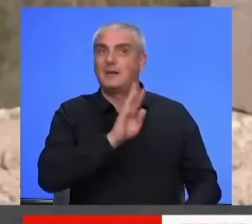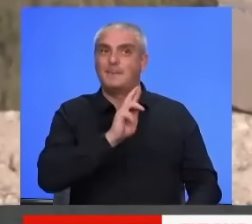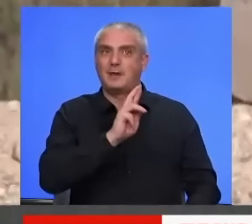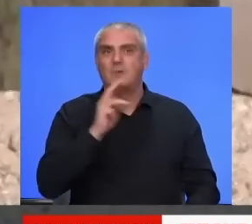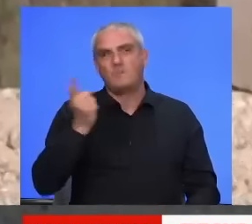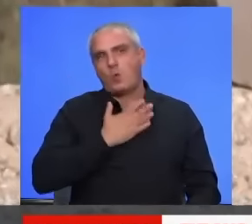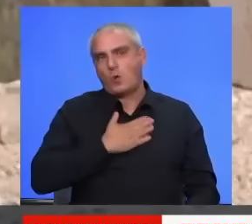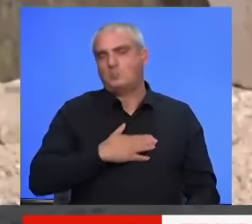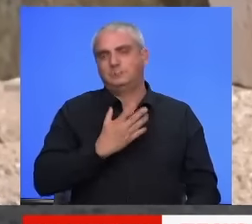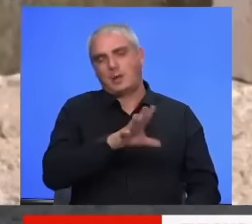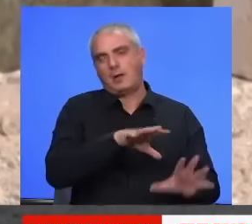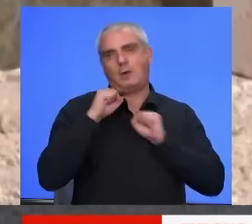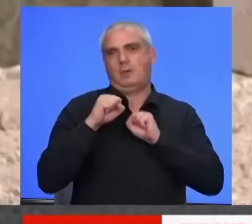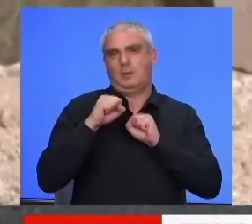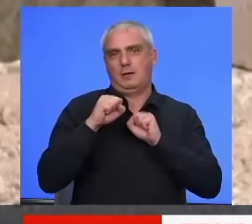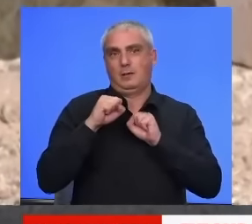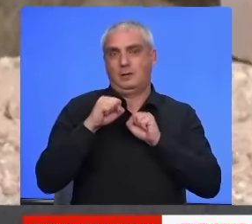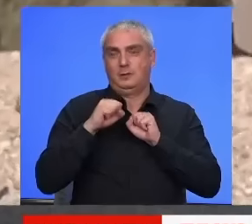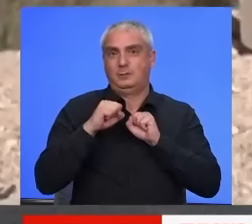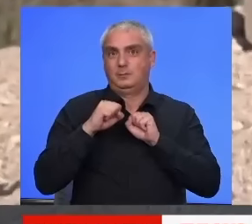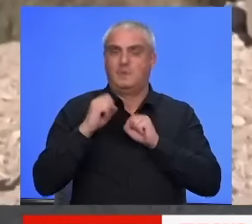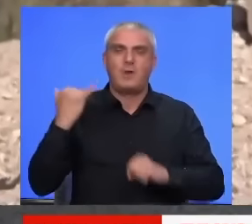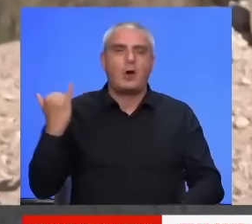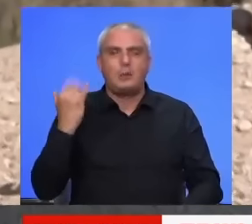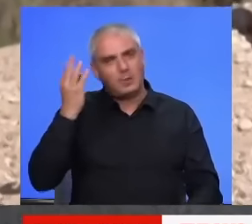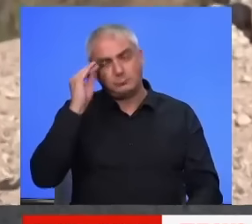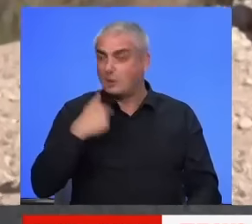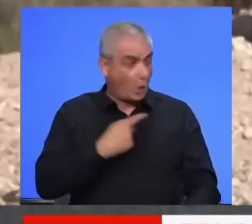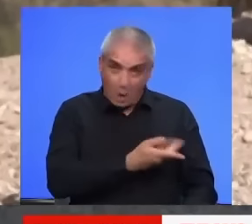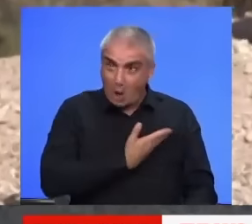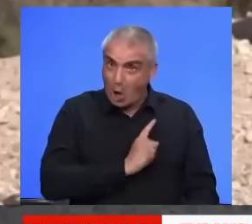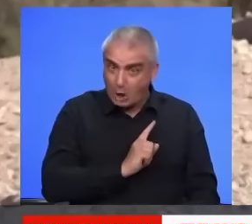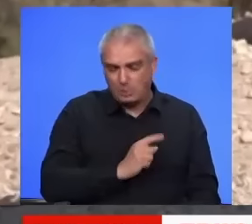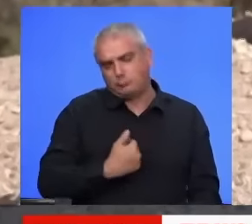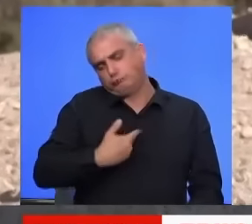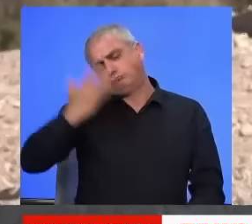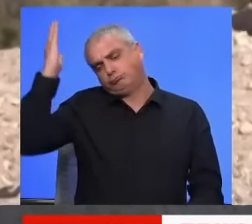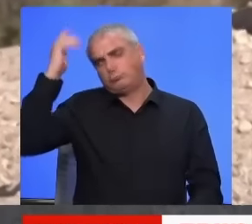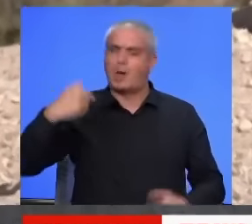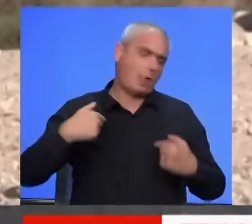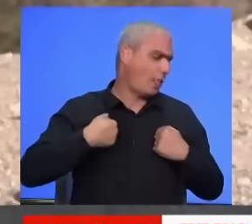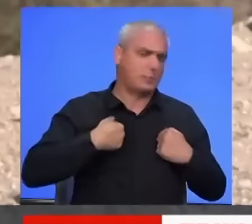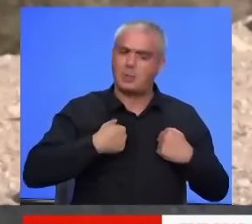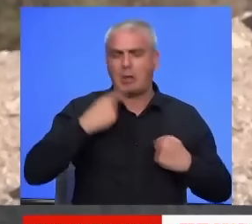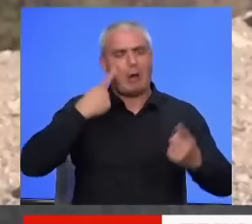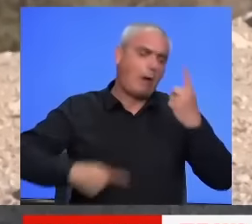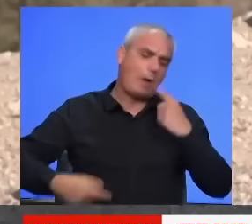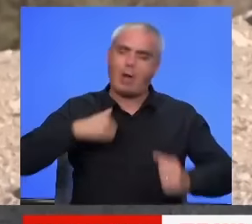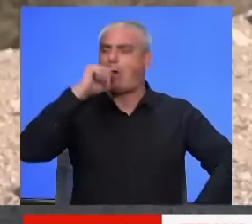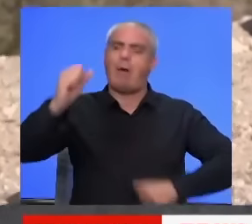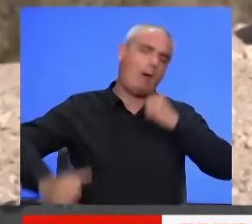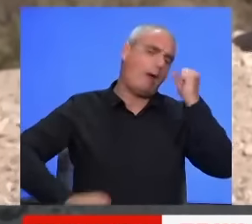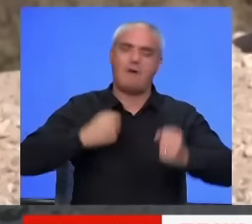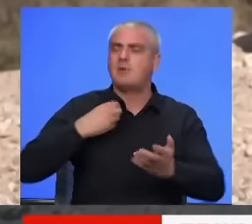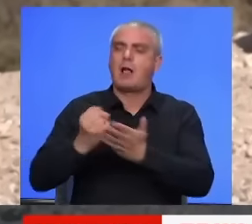רוצה את הממתק הזה. והוא כל פעם מודיע, אם אני לא אקבל את הממתק שלי, אני אבכה ואני אצרח ואני אפטר את